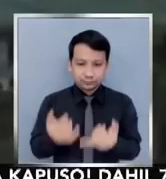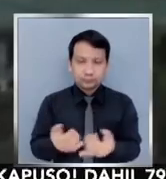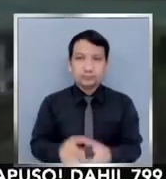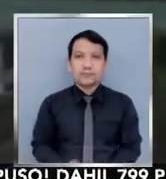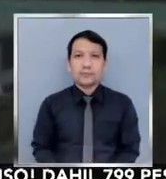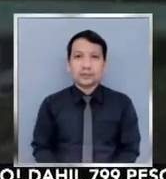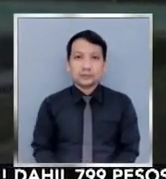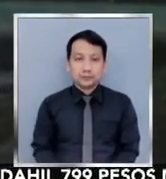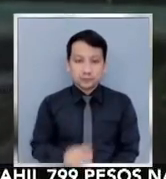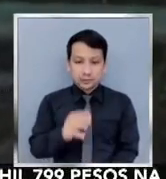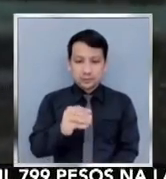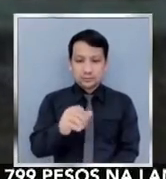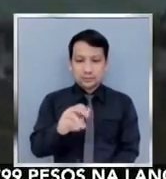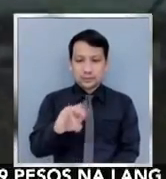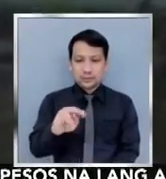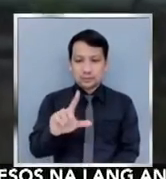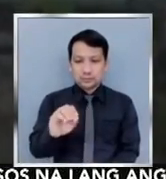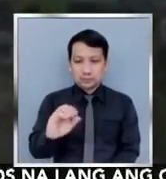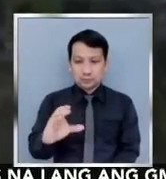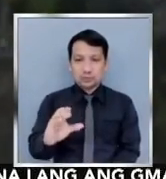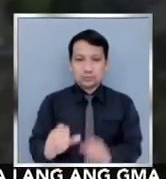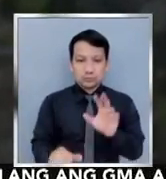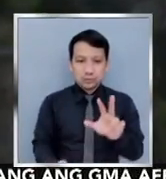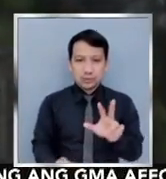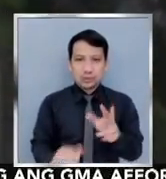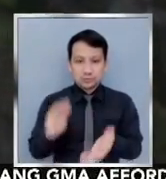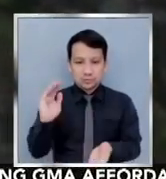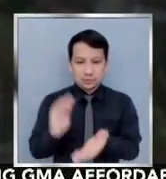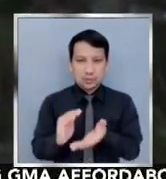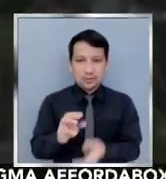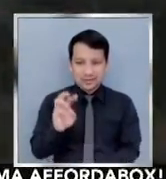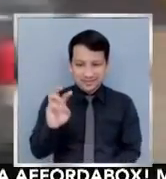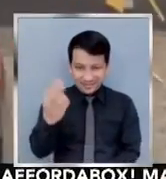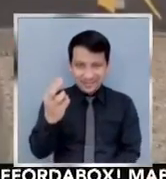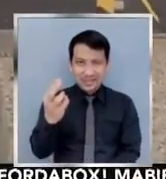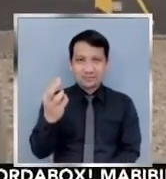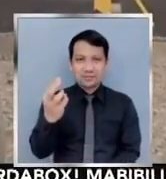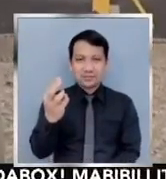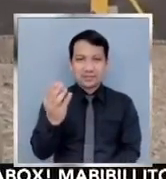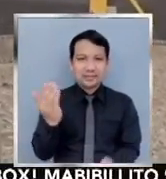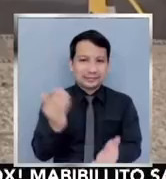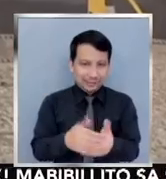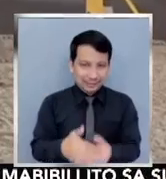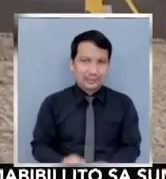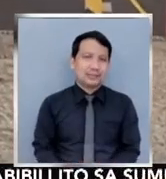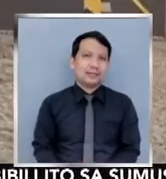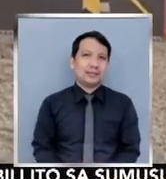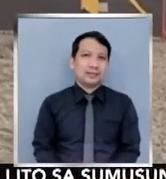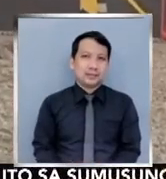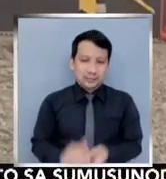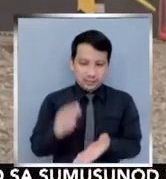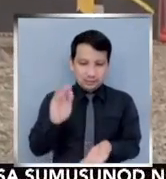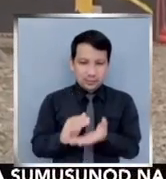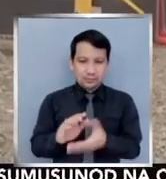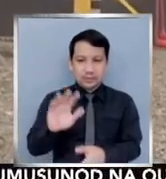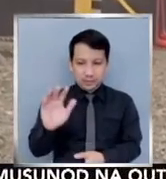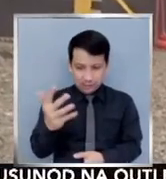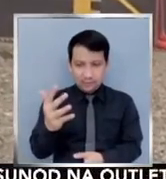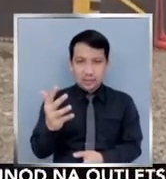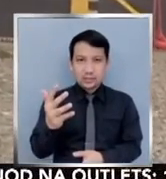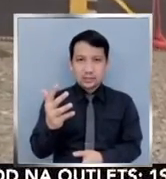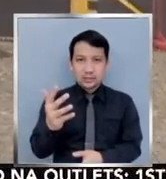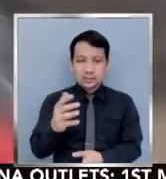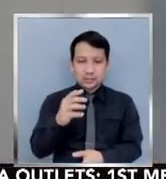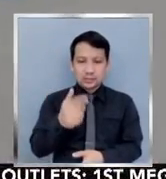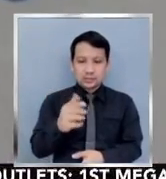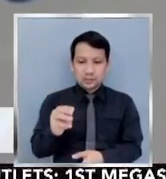Masinloc 3 halimbawa, di bababa sa 6 na beses na itong nangyari. Di bababa naman sa 5 beses sa GN Power